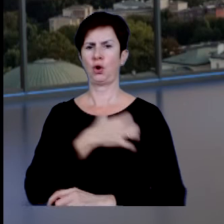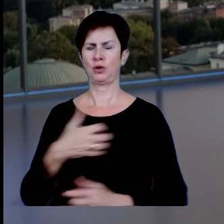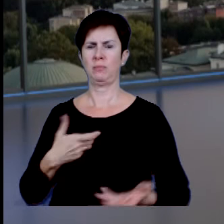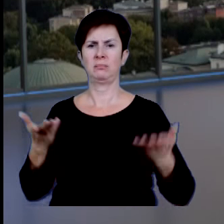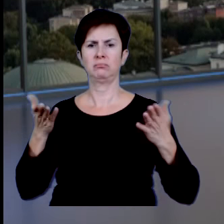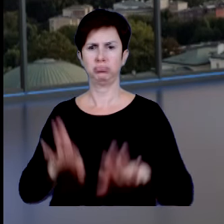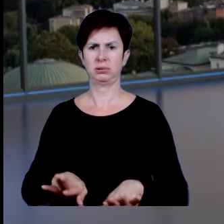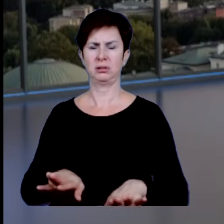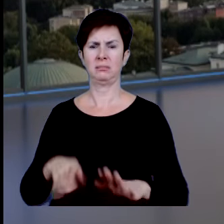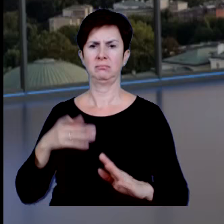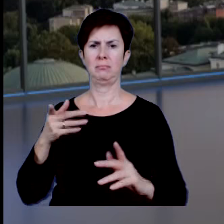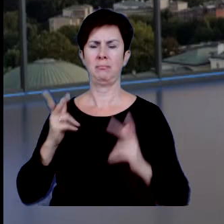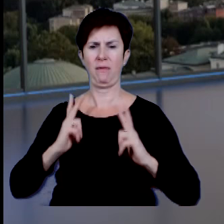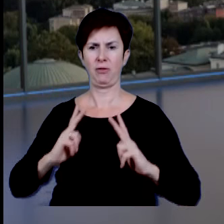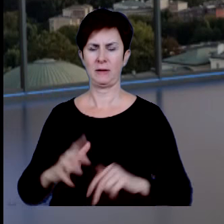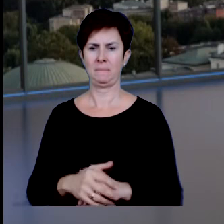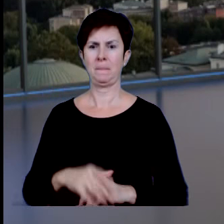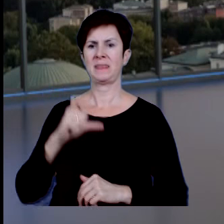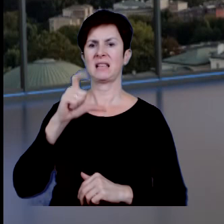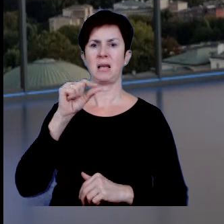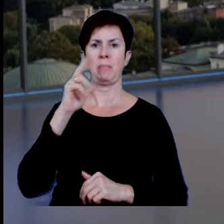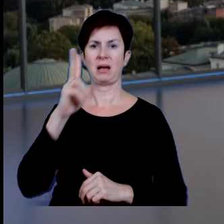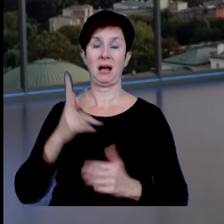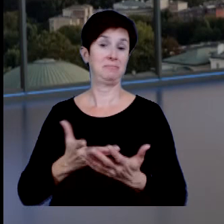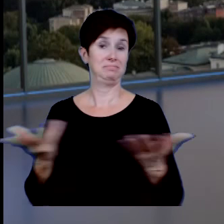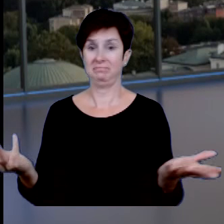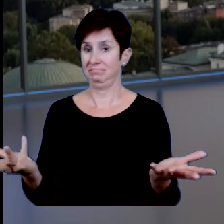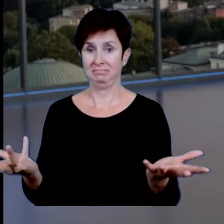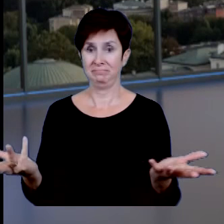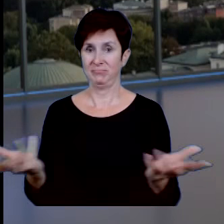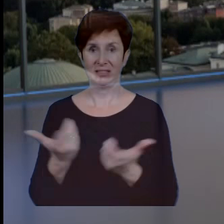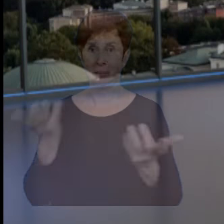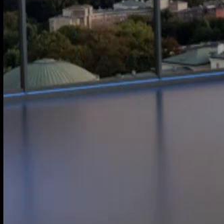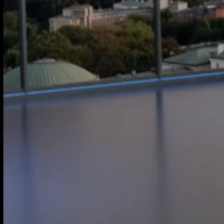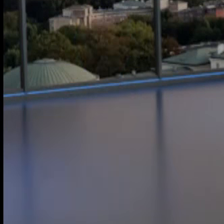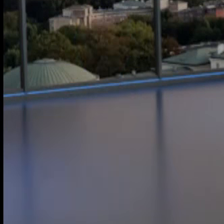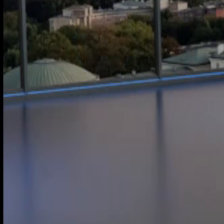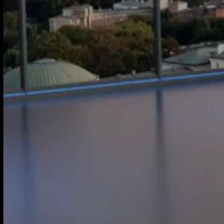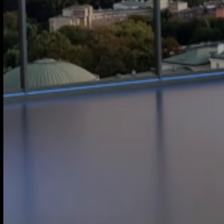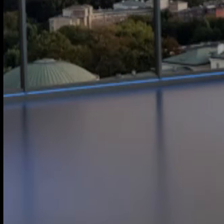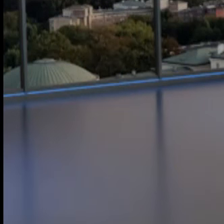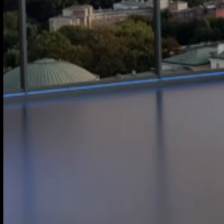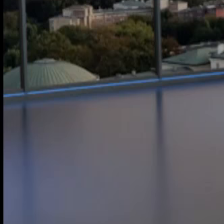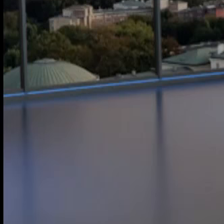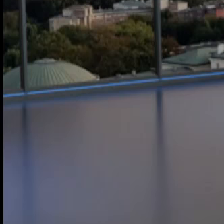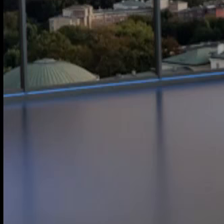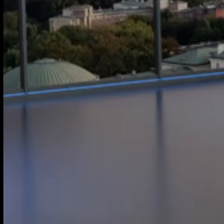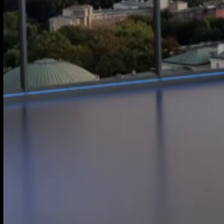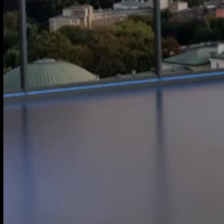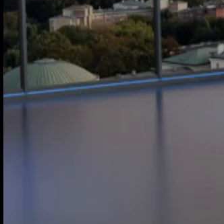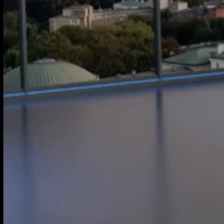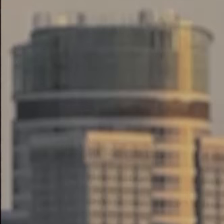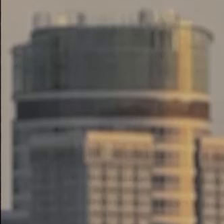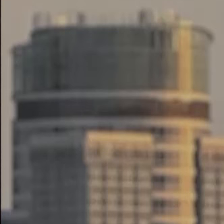spowalniać. Zaorany projekt CPK. Nie wiadomo, czy to CPK powstanie, czy nie powstanie. Zaorany, spowolniony przynajmniej